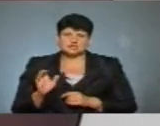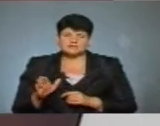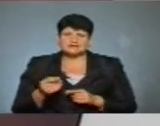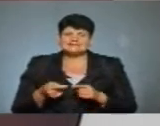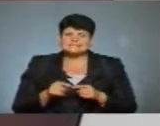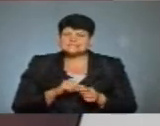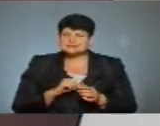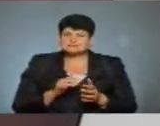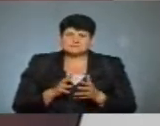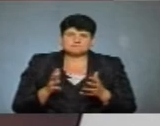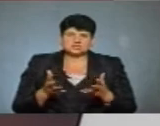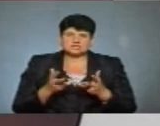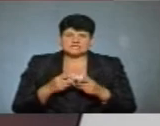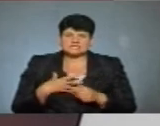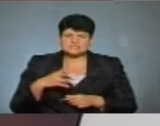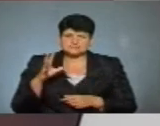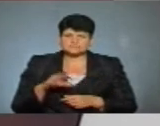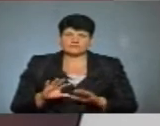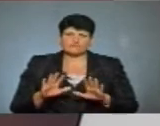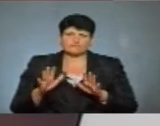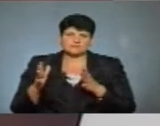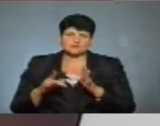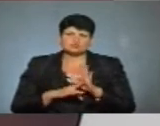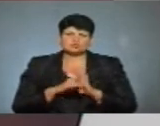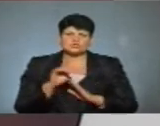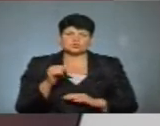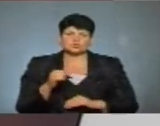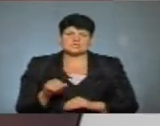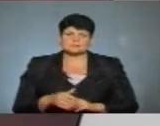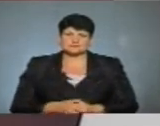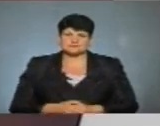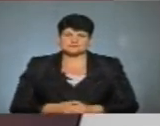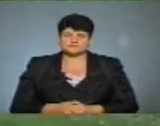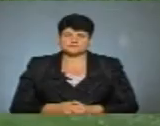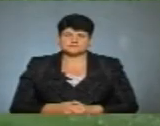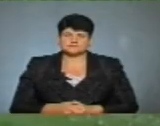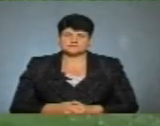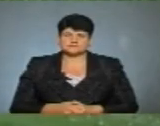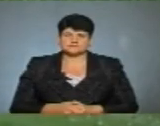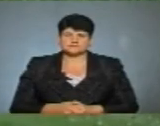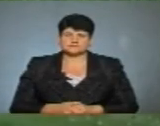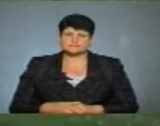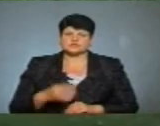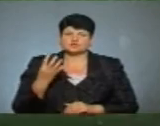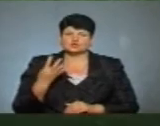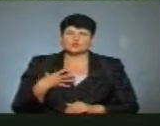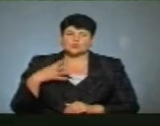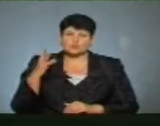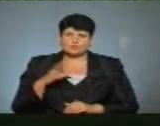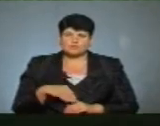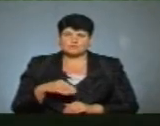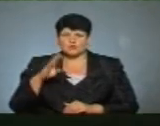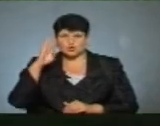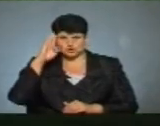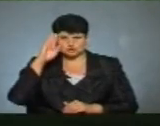це найбільша кількість летальних випадків з початку серпня. Із чотирьох померлих